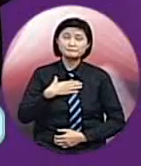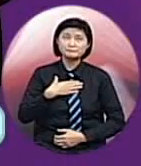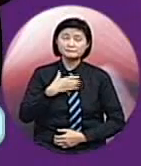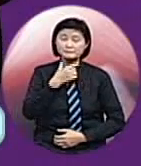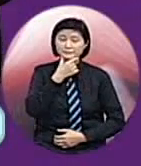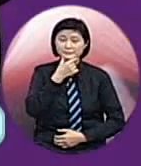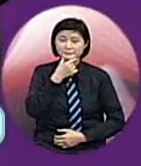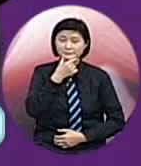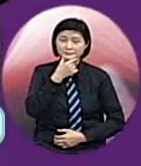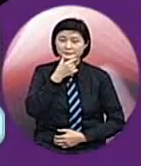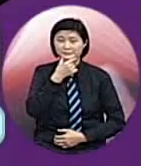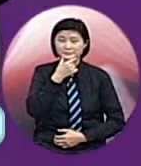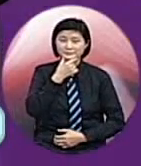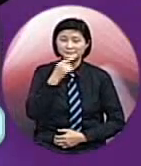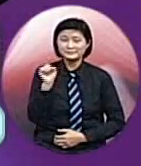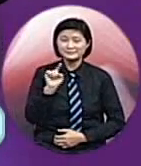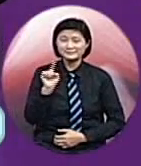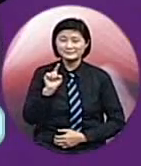뭐랄까.